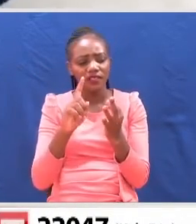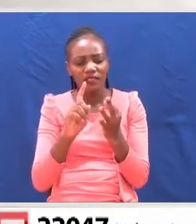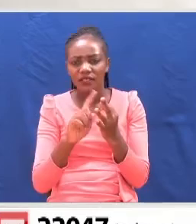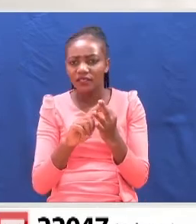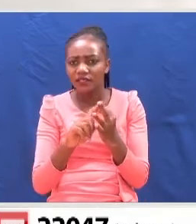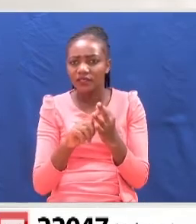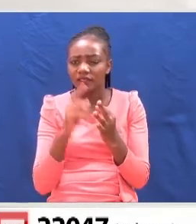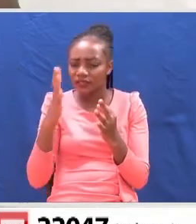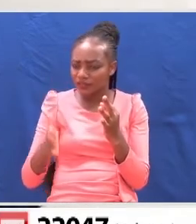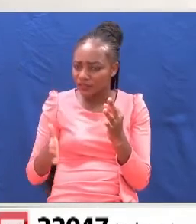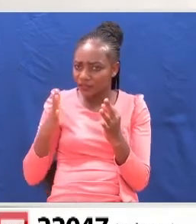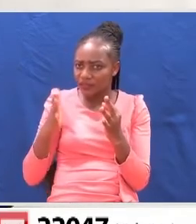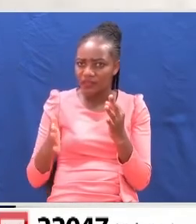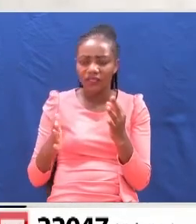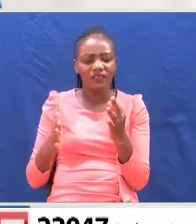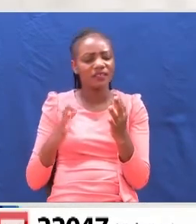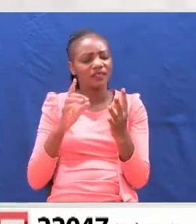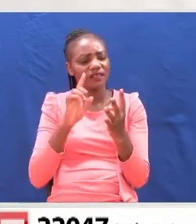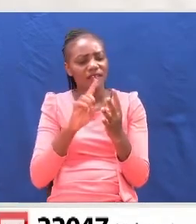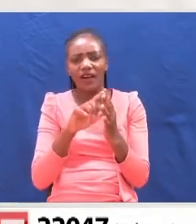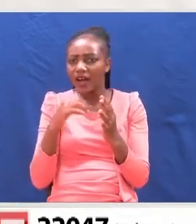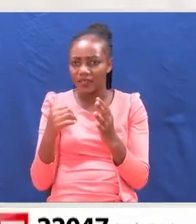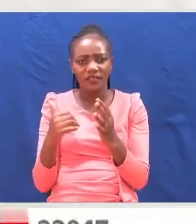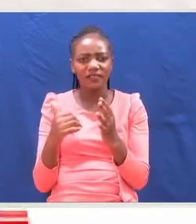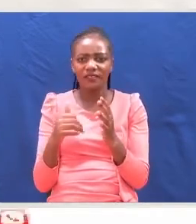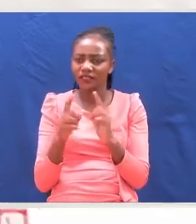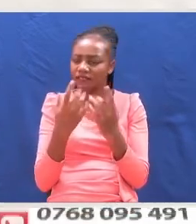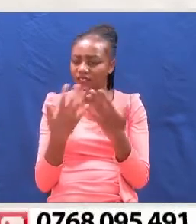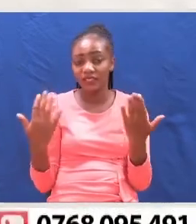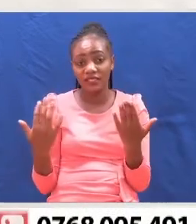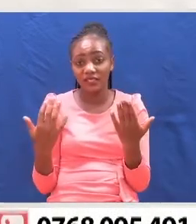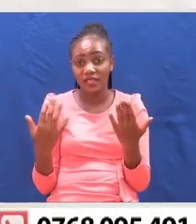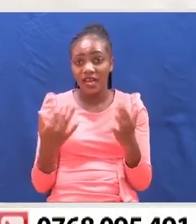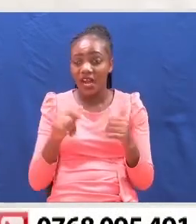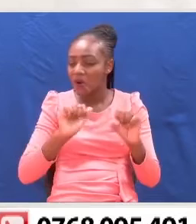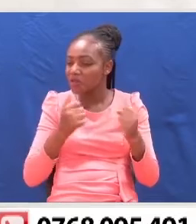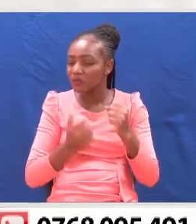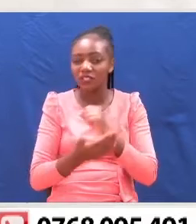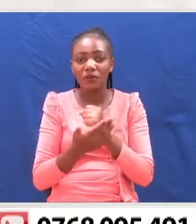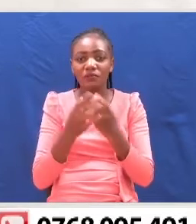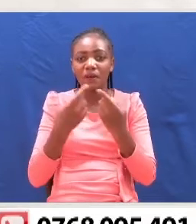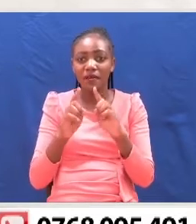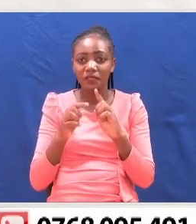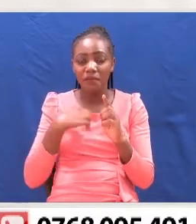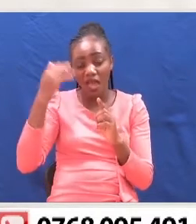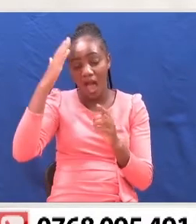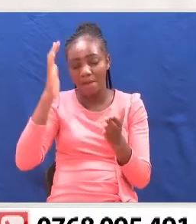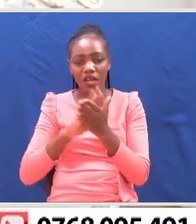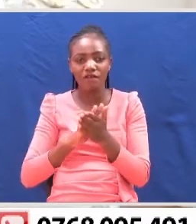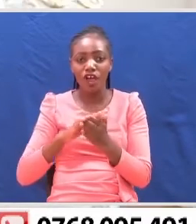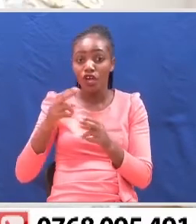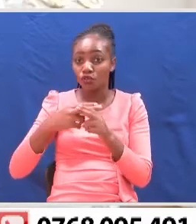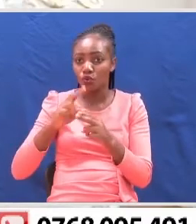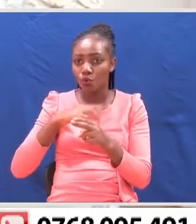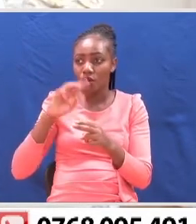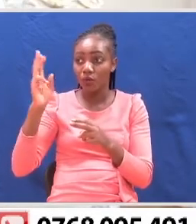pengine ataanza kuonekana wakati atakuwa ametoka kwenye uongozi. Kwa hivyo mimi nampa alama kwamba amejaribu. Kuna wakati kuna